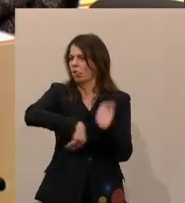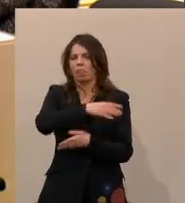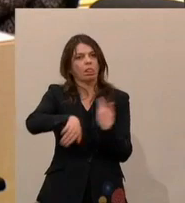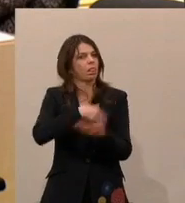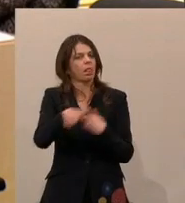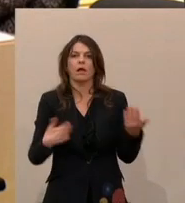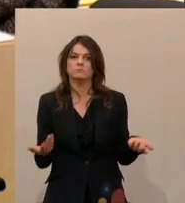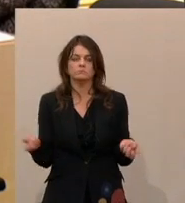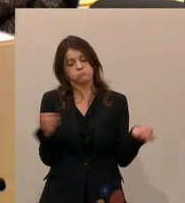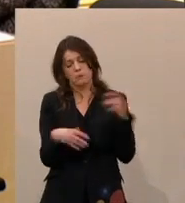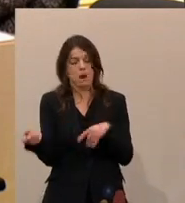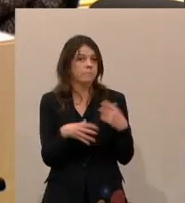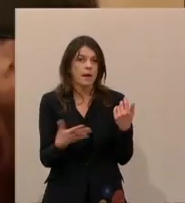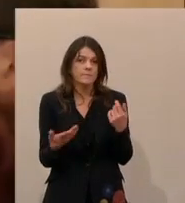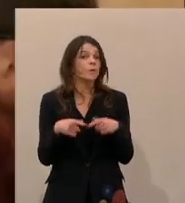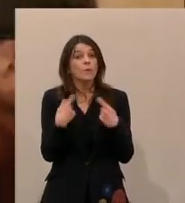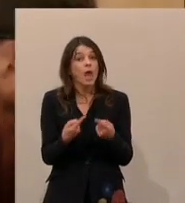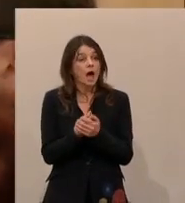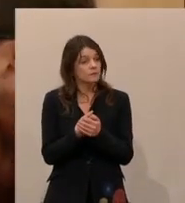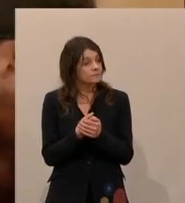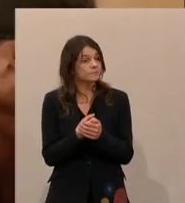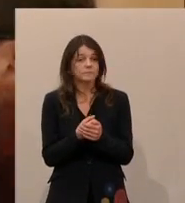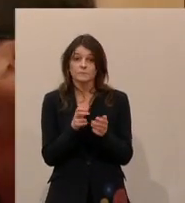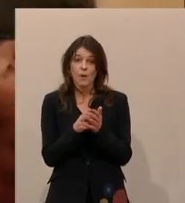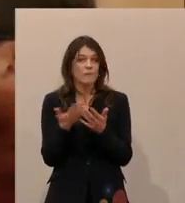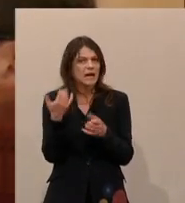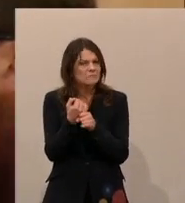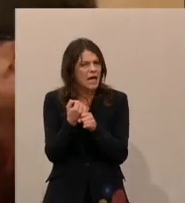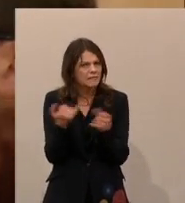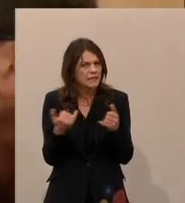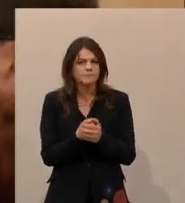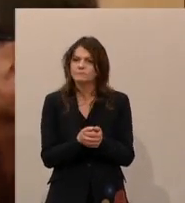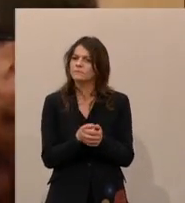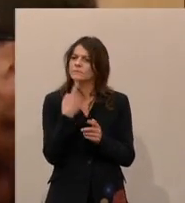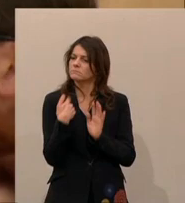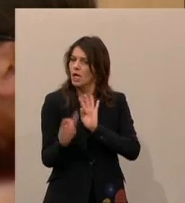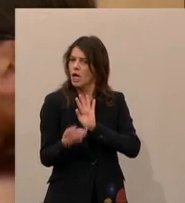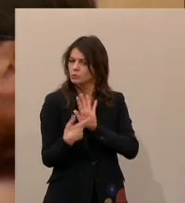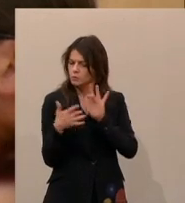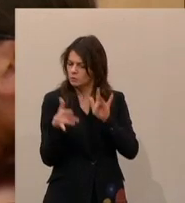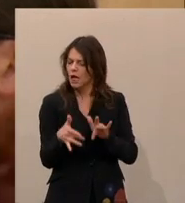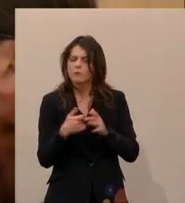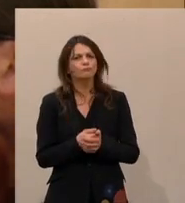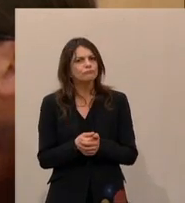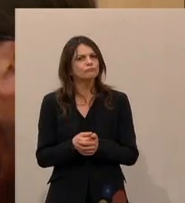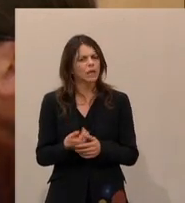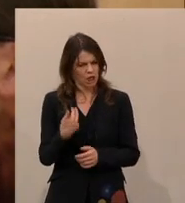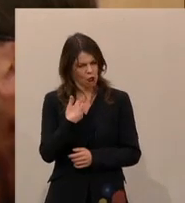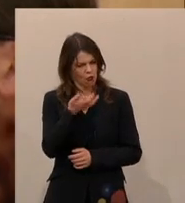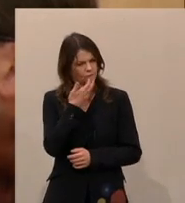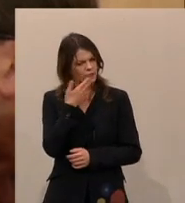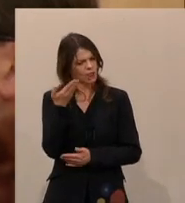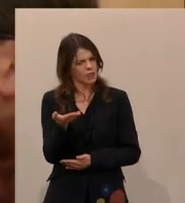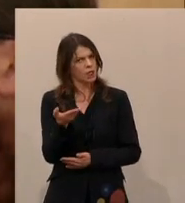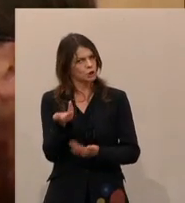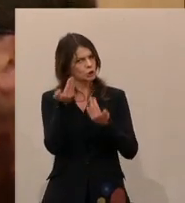Rüben miteinander vermanscht und wenn man das Ganze dann noch dazu tut, mit einem Anspruch versehen, als ob man hier daran arbeiten